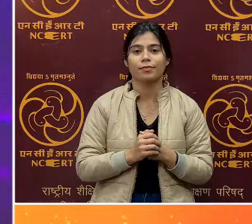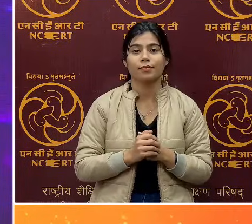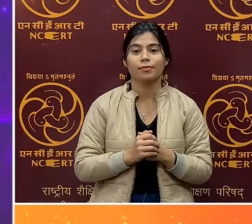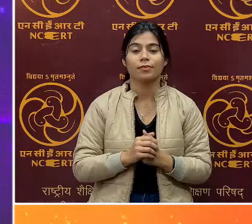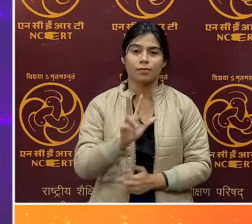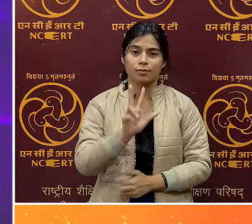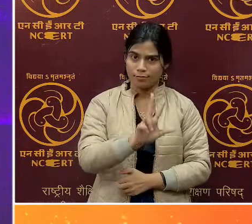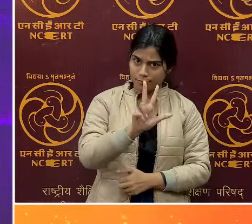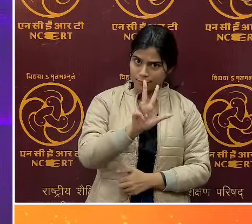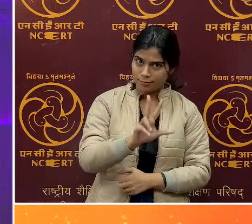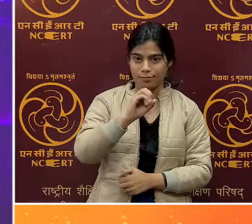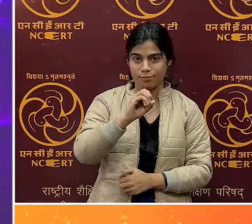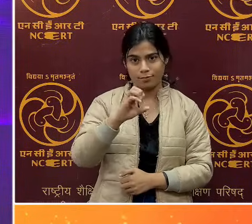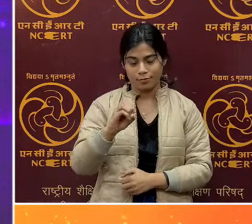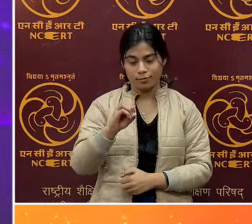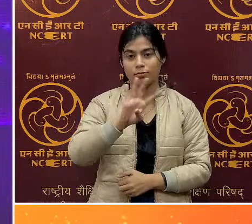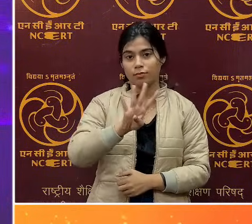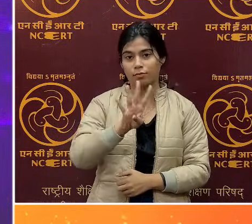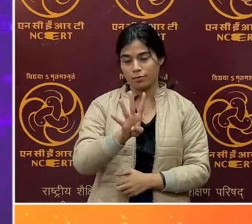विच इज़